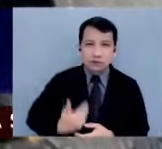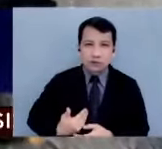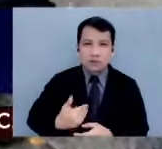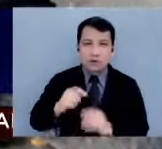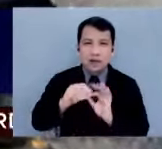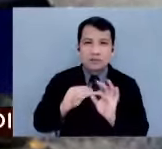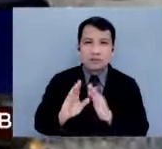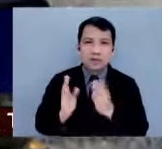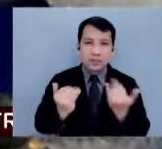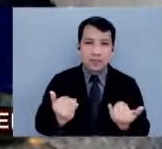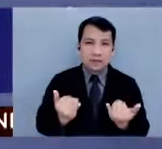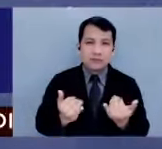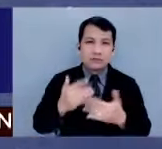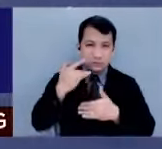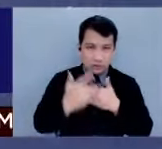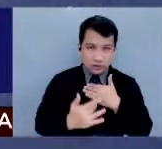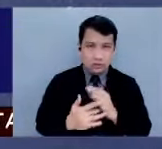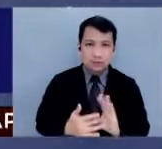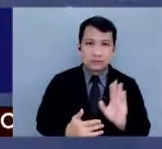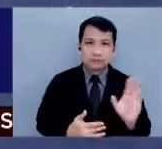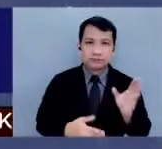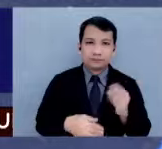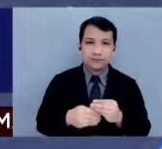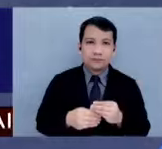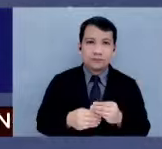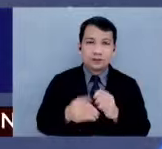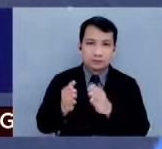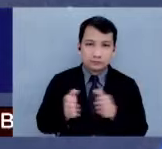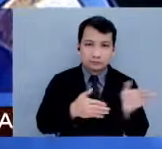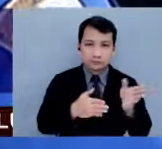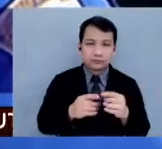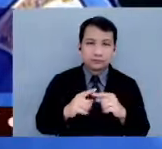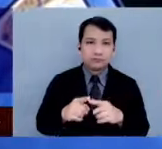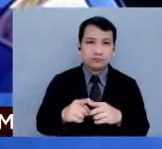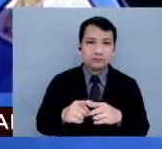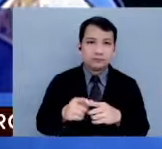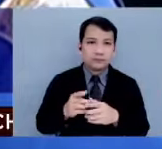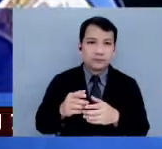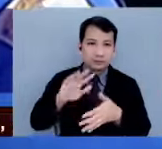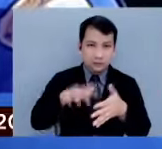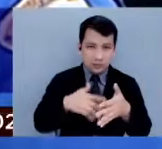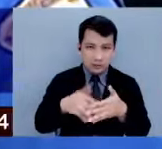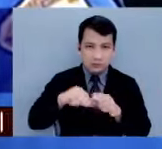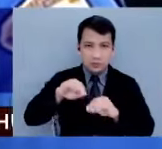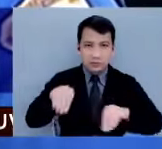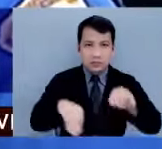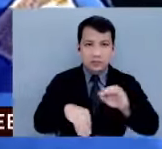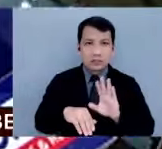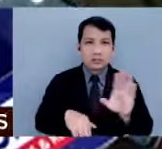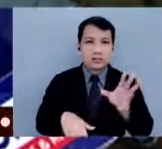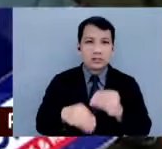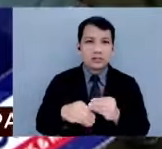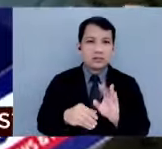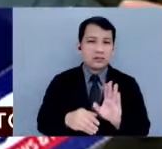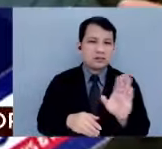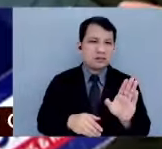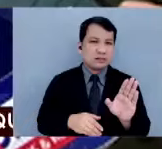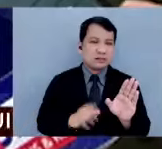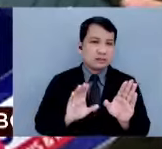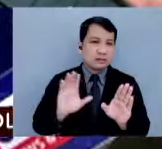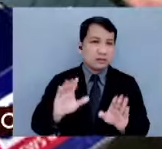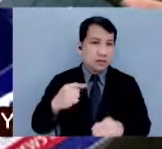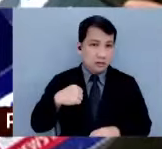ngayon, mas maaga na mag-prepare at umikot just to make sure na yung mga enforcers namin